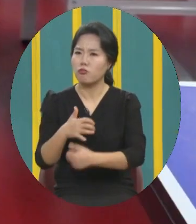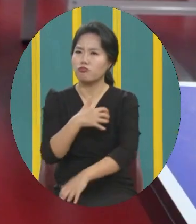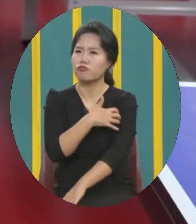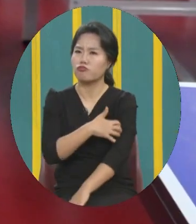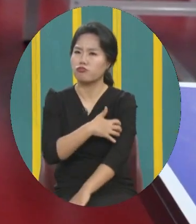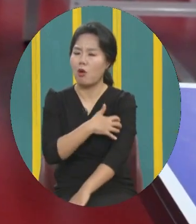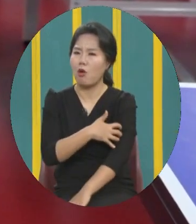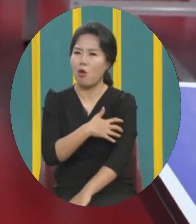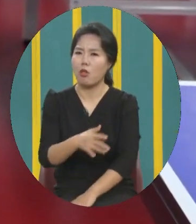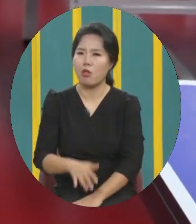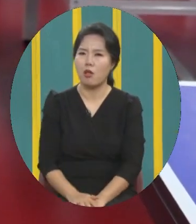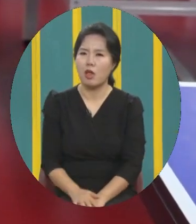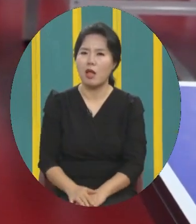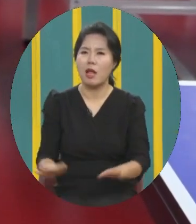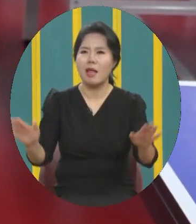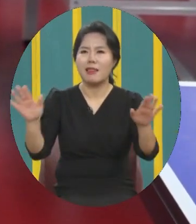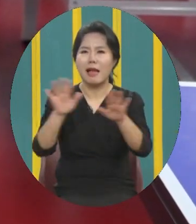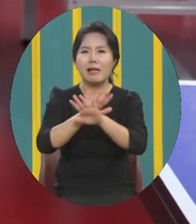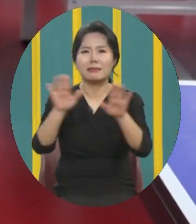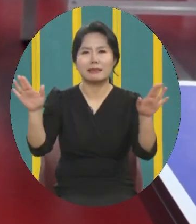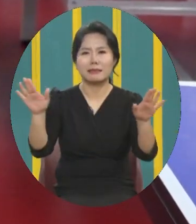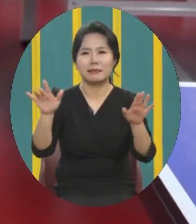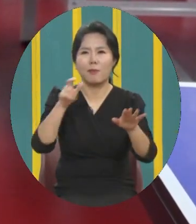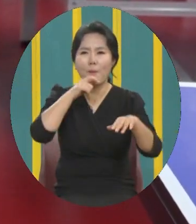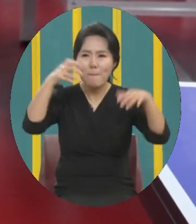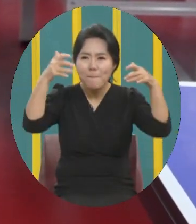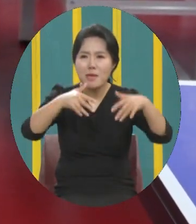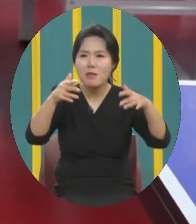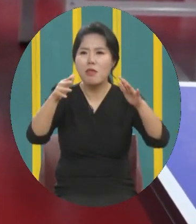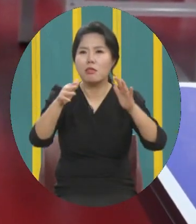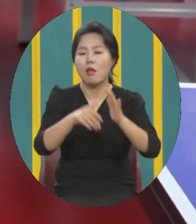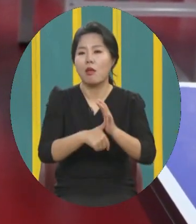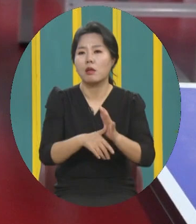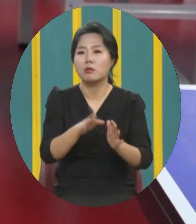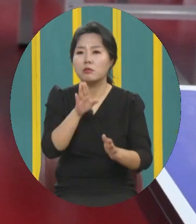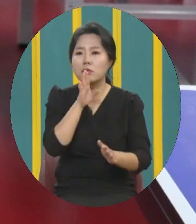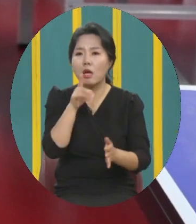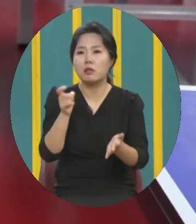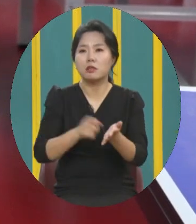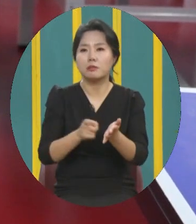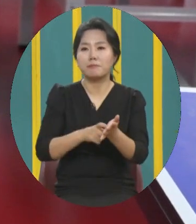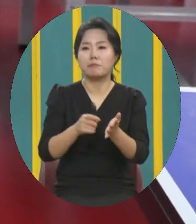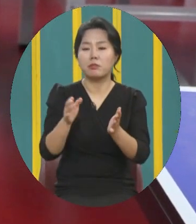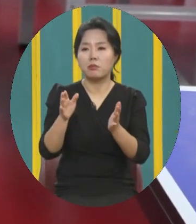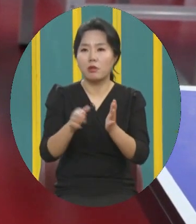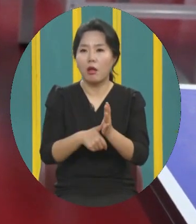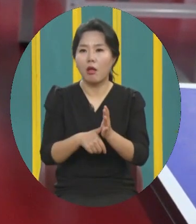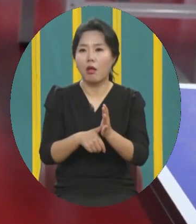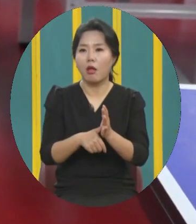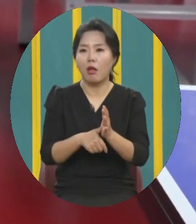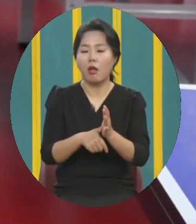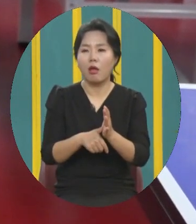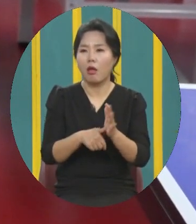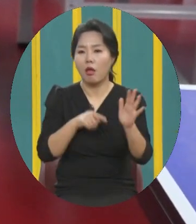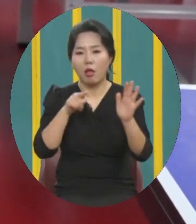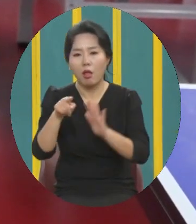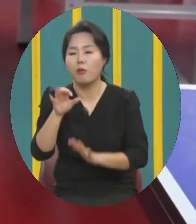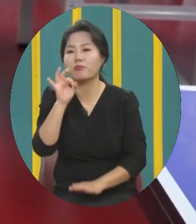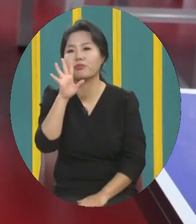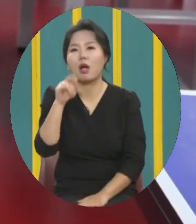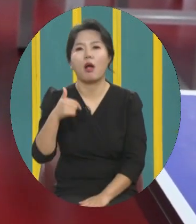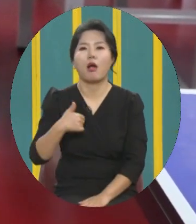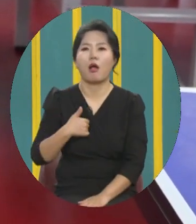느꼈거든요. 날씨가 우천이라든가 이런 상황에서는 정말 의회에 급하게 볼 일이 있어도 갈 수가 없는